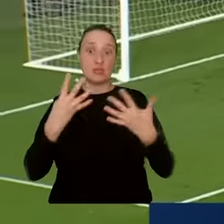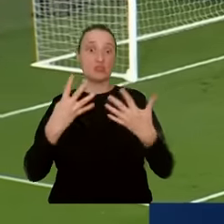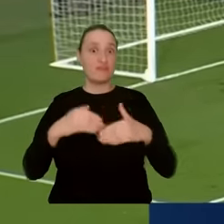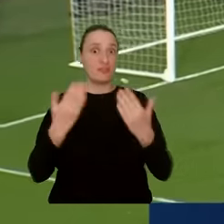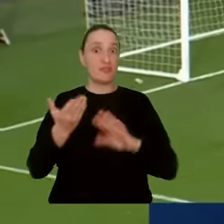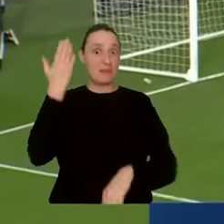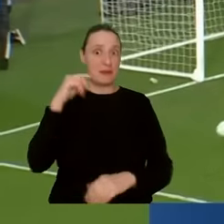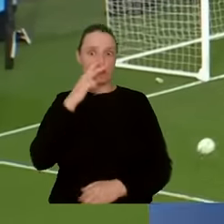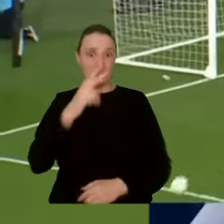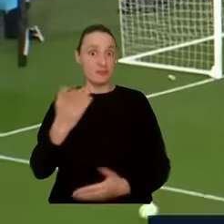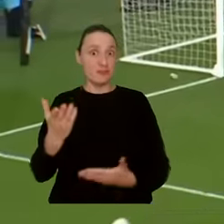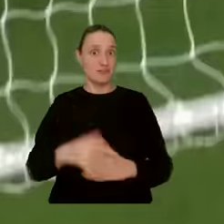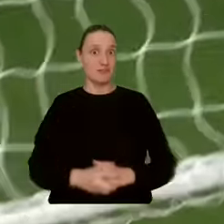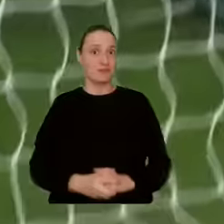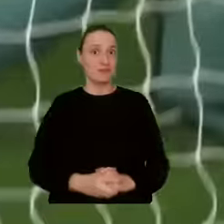obrazek,